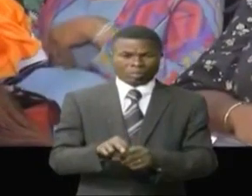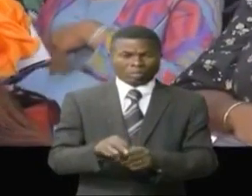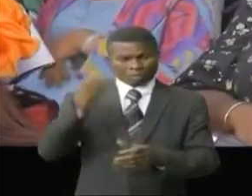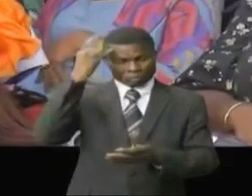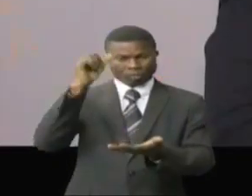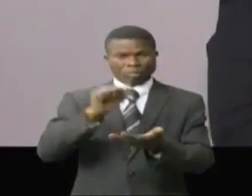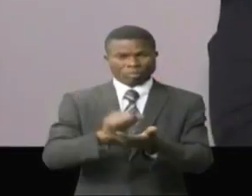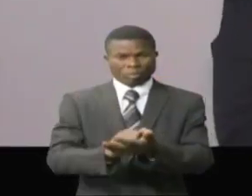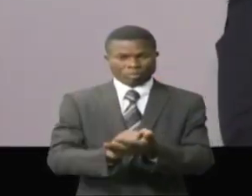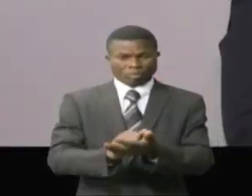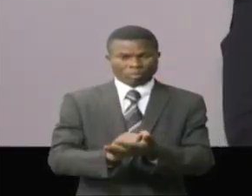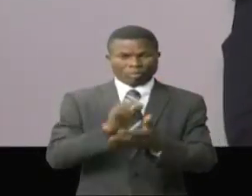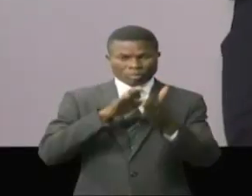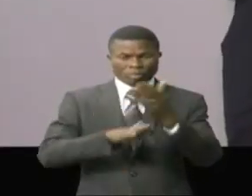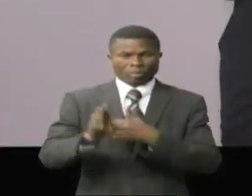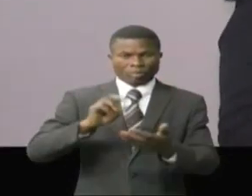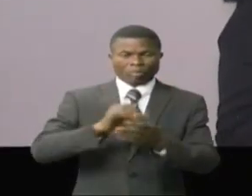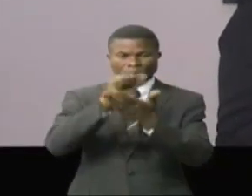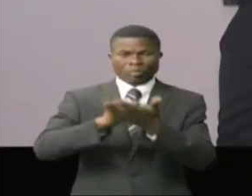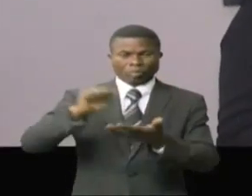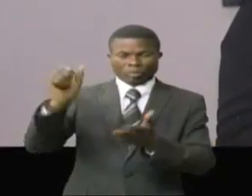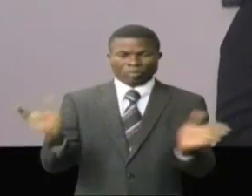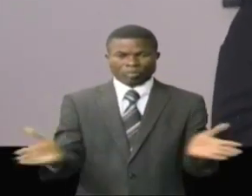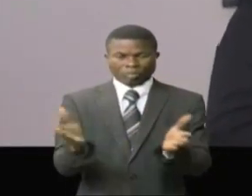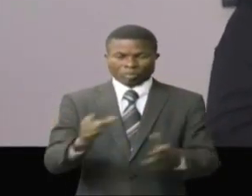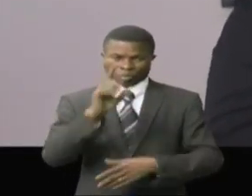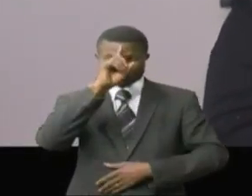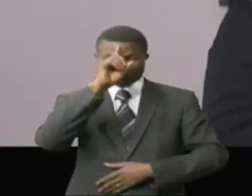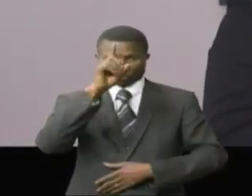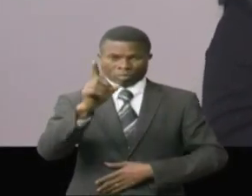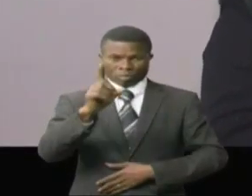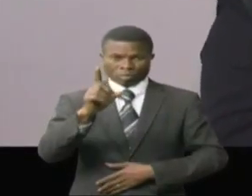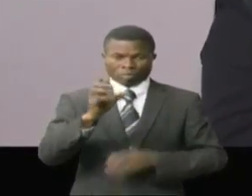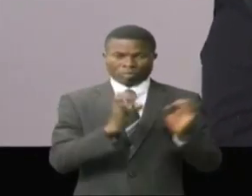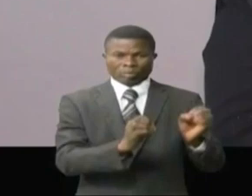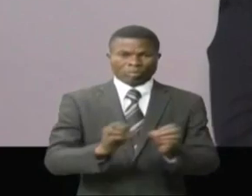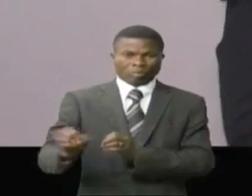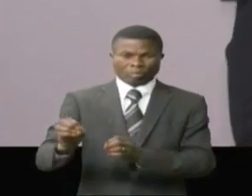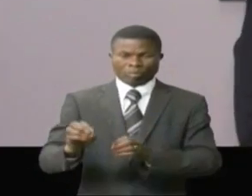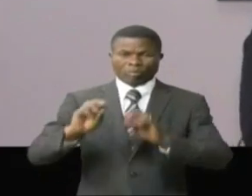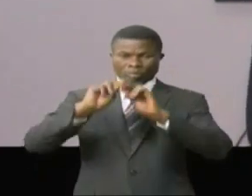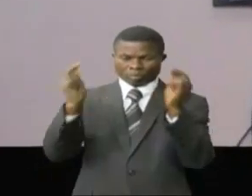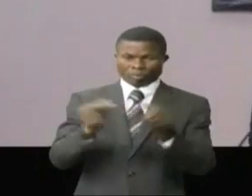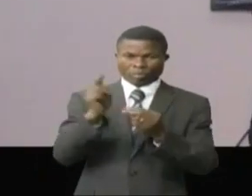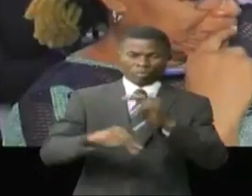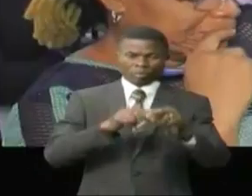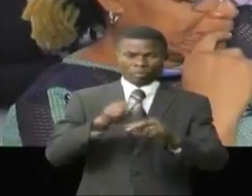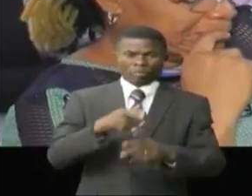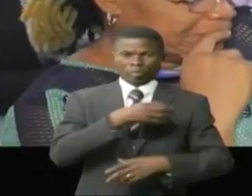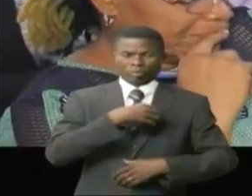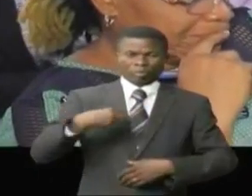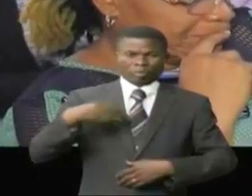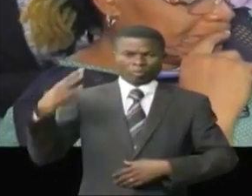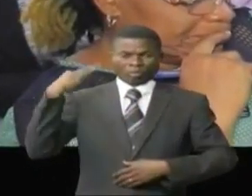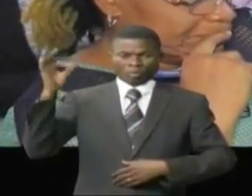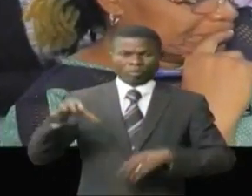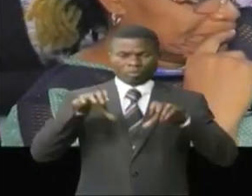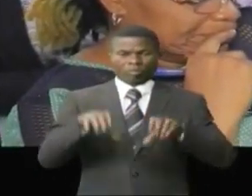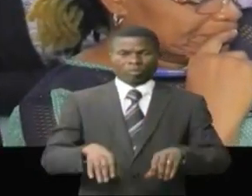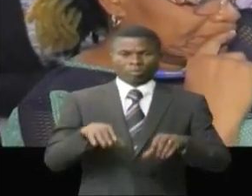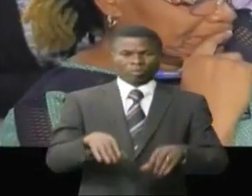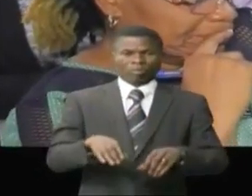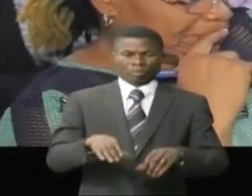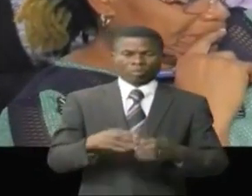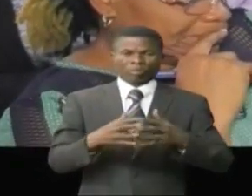ce cadre que s'inscrit ce séminaire de renforcement de capacités organisé par la Dynamique nationale des femmes candidates du Congo